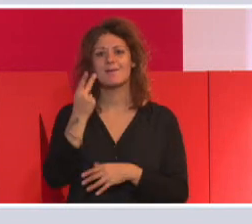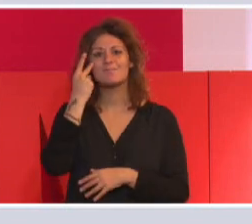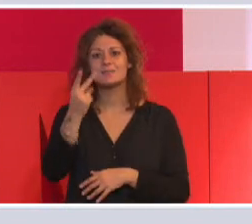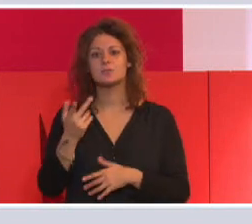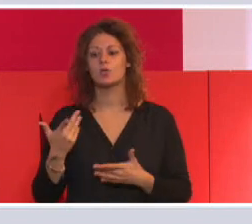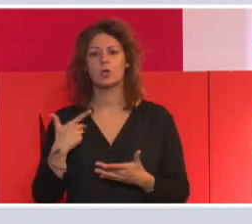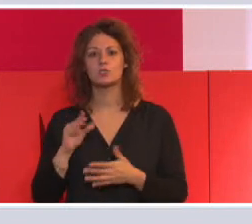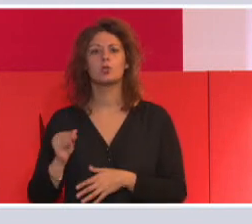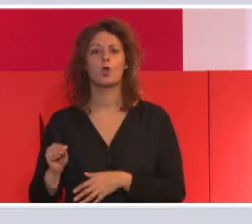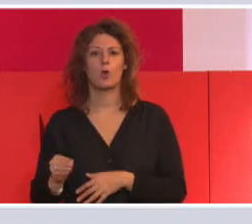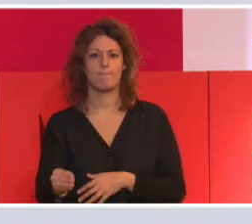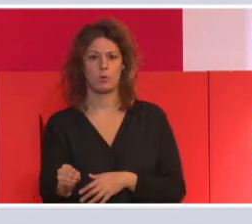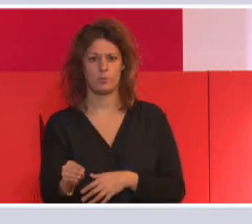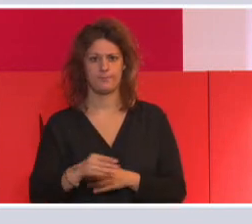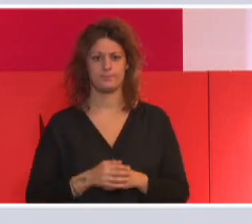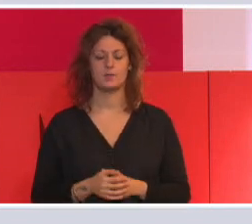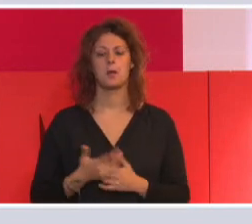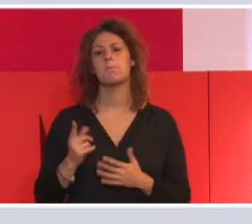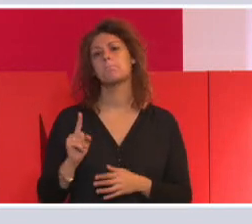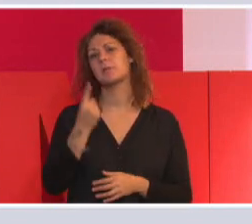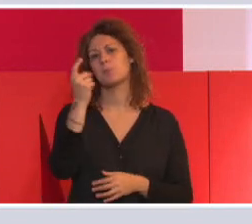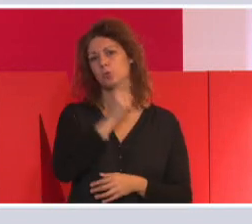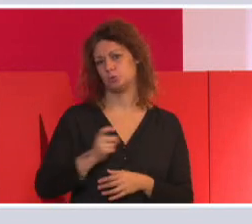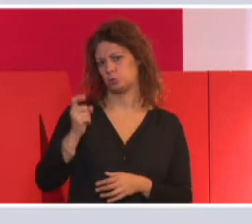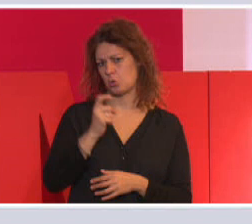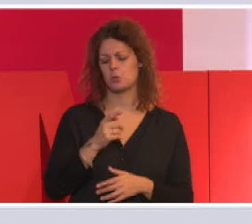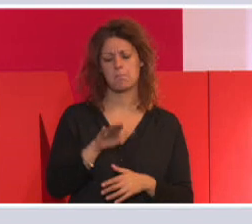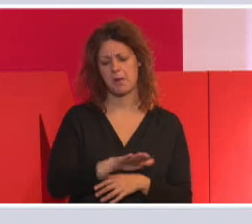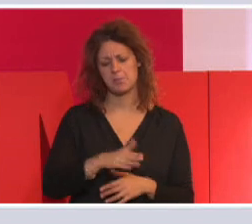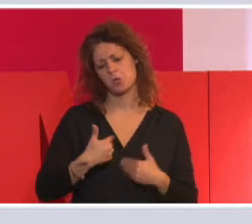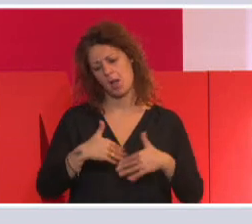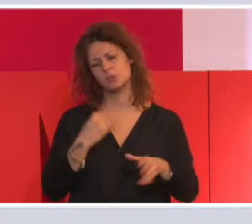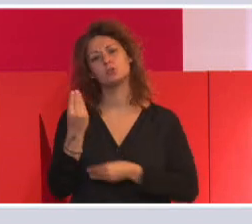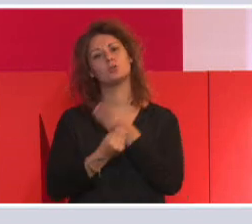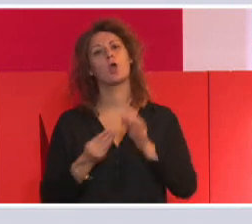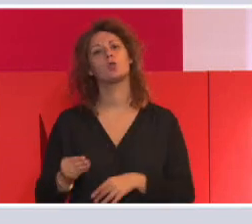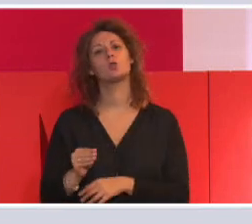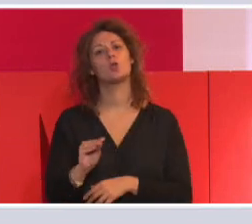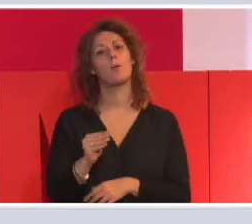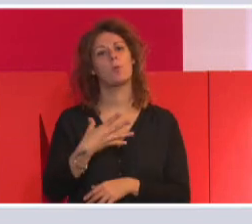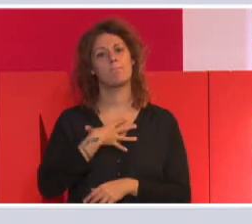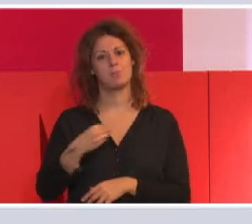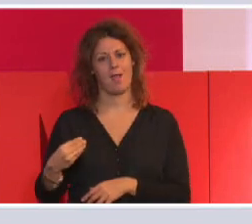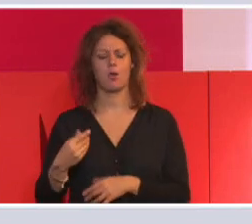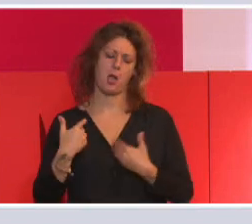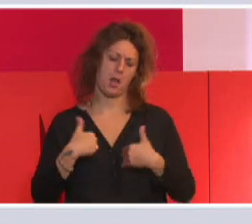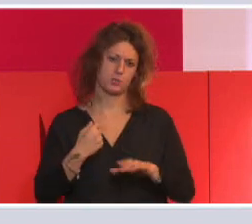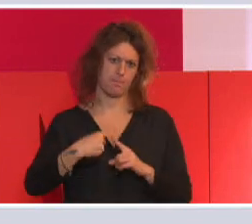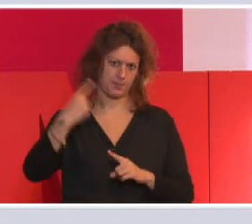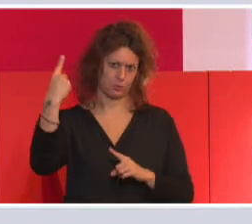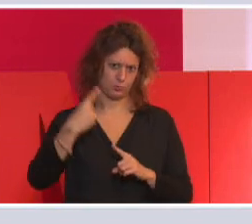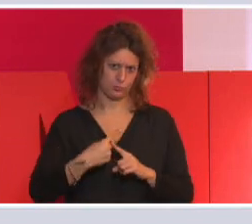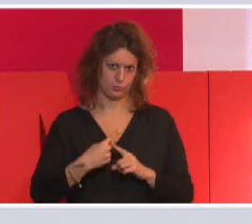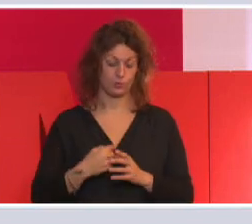primo giorno il piccolo albert veniva lasciato giocare con questo piccolo topo bianco il secondo giorno ogni volta che il piccolo albert si